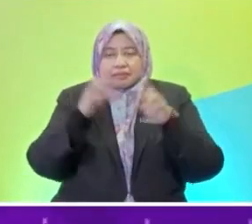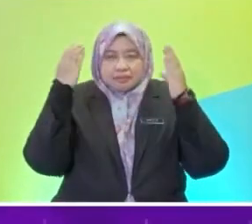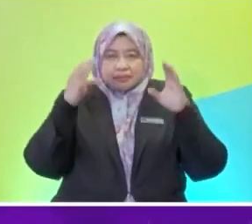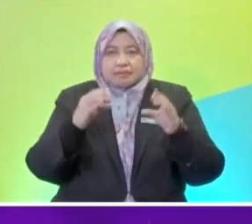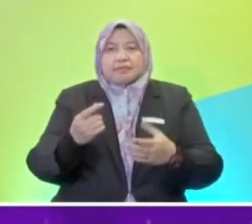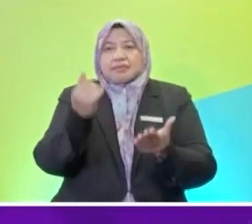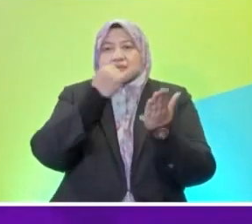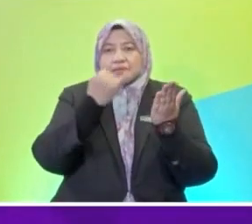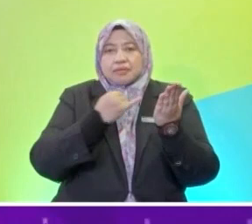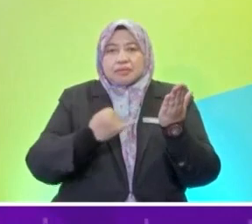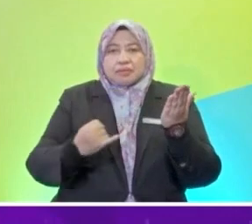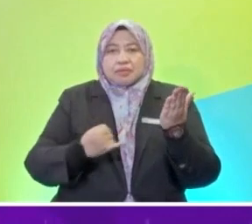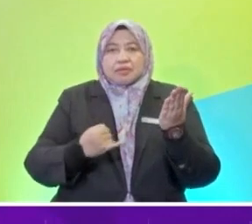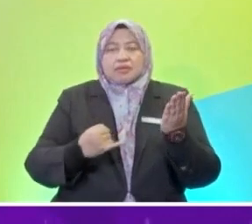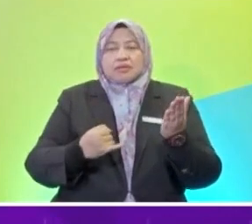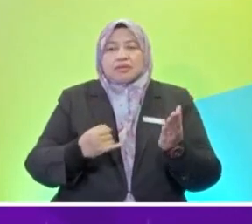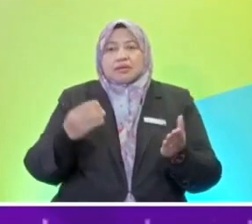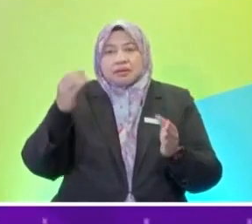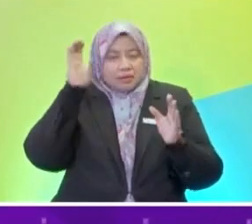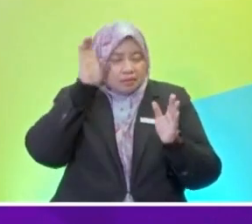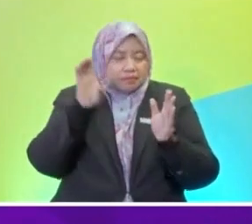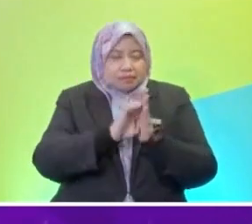2 dimensi bagi objek ini